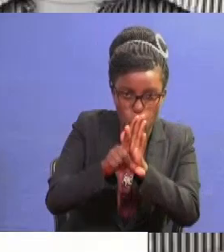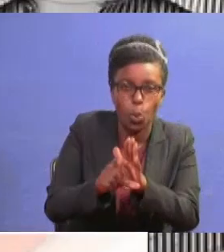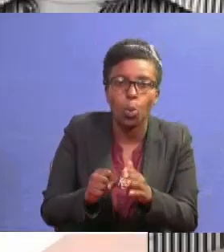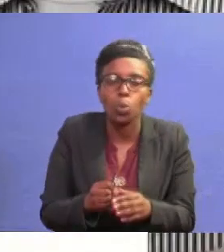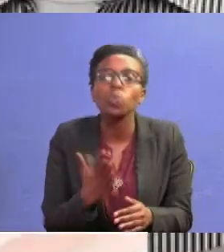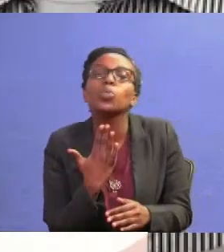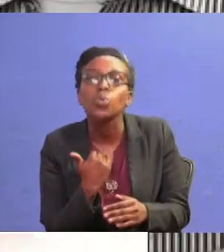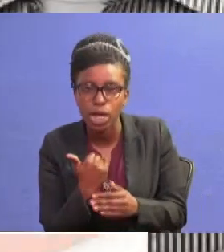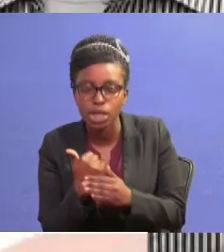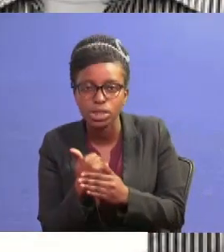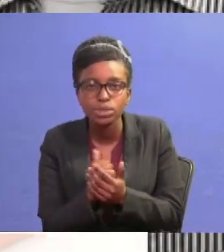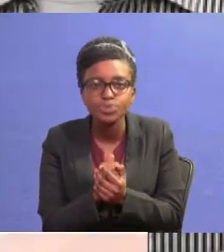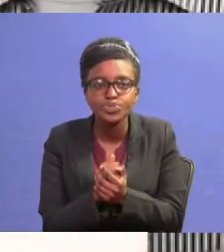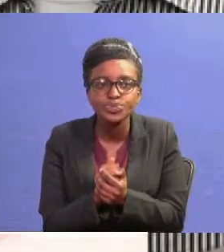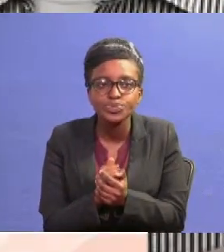vikali kitendo hiki and